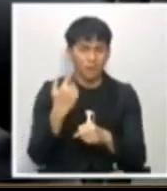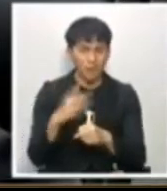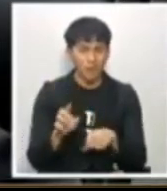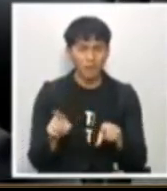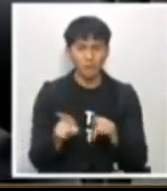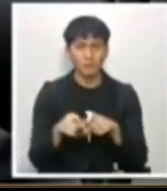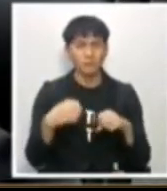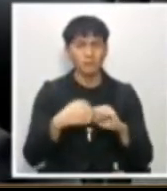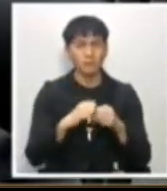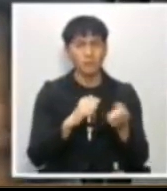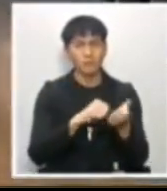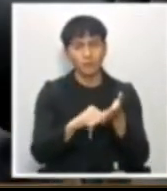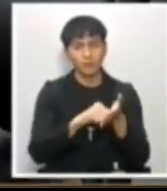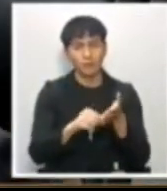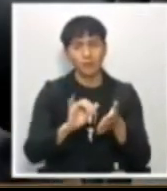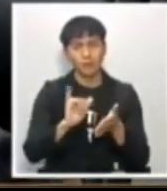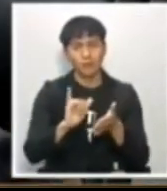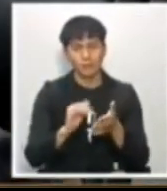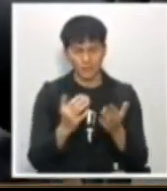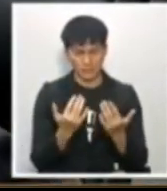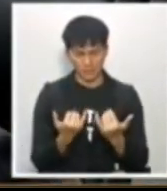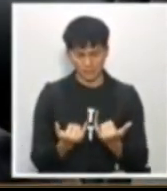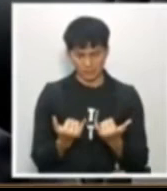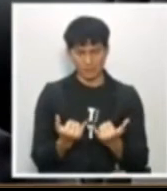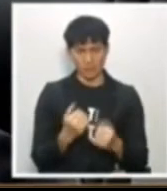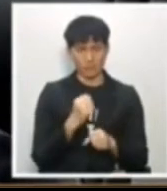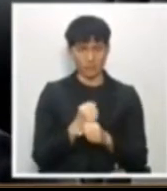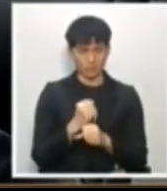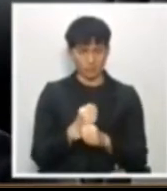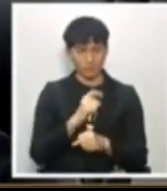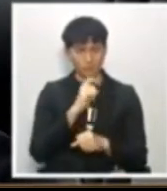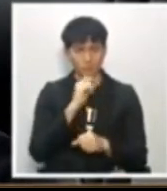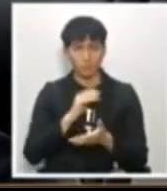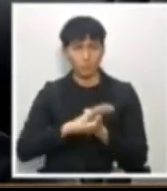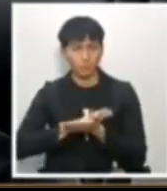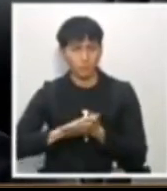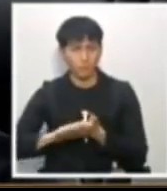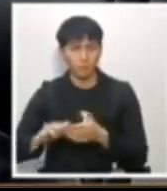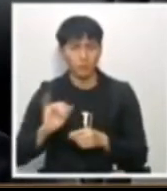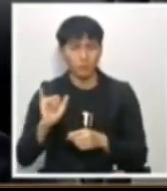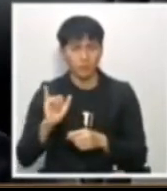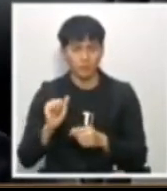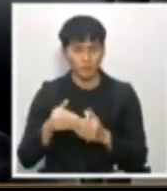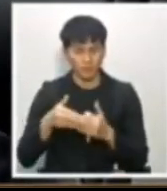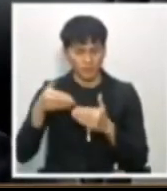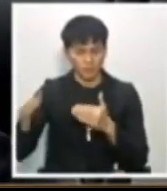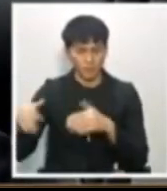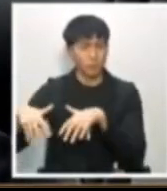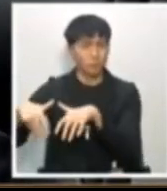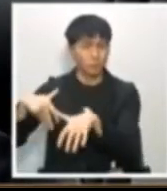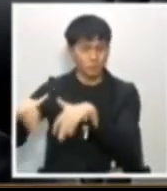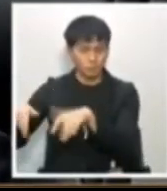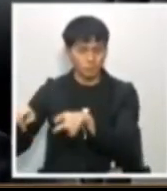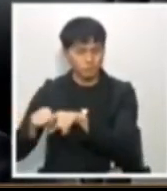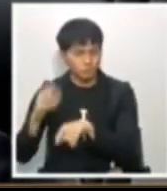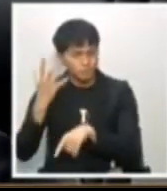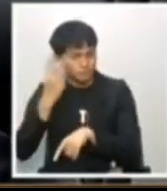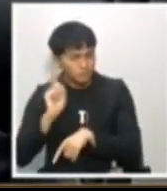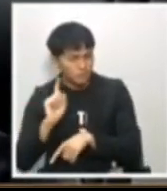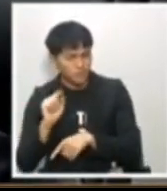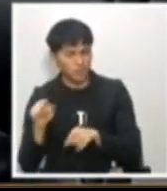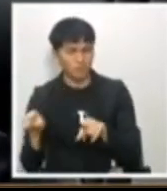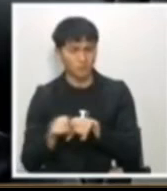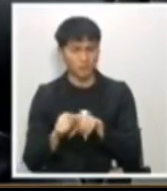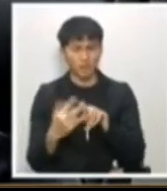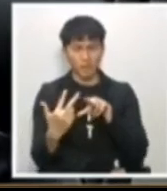าสุดเนี่ยเพิ่งจะเริ่มงานขั้นสุดท้ายแล้วซึ่งอีกฝั่งหนึ่งเนี่ยทางประชาชนก็มีข้อกังวลมาค่ะว่าในเมื่อเป็นท